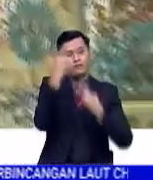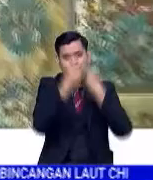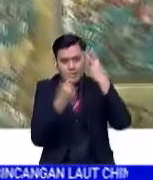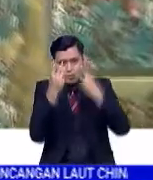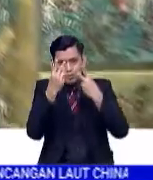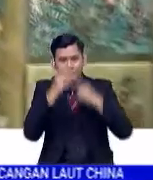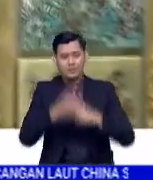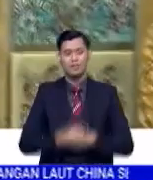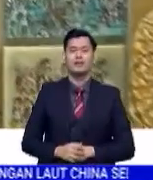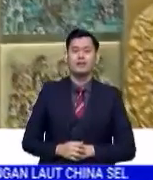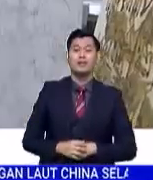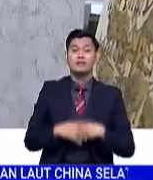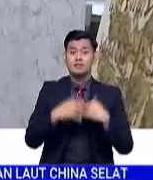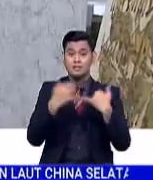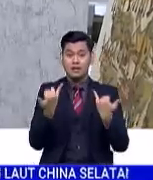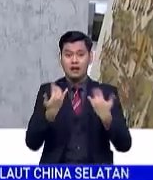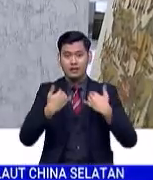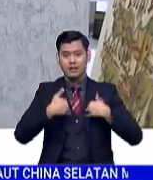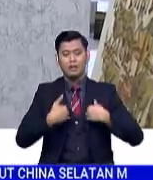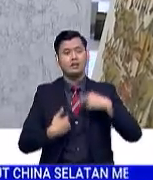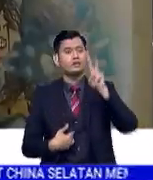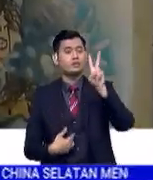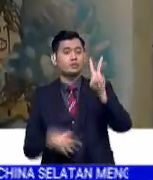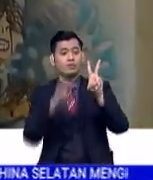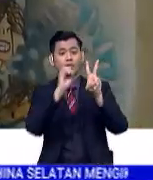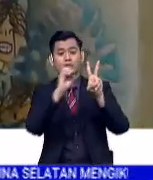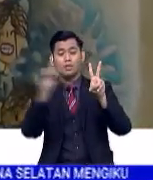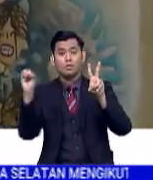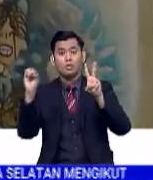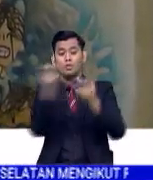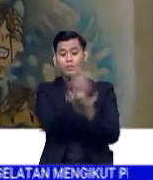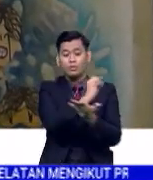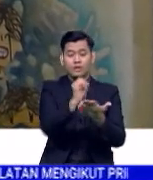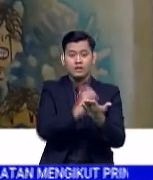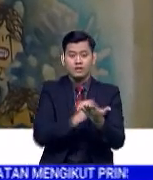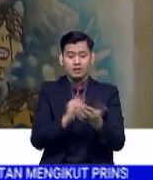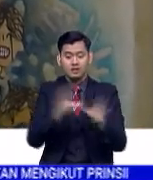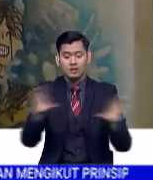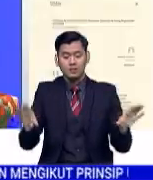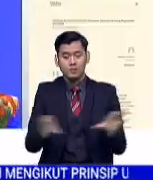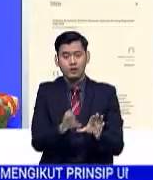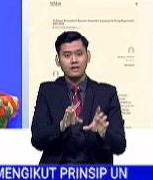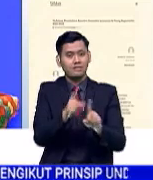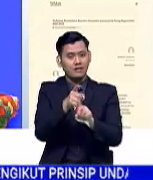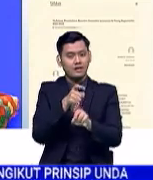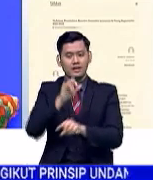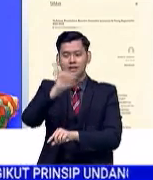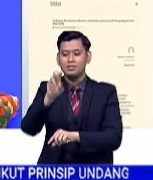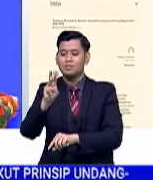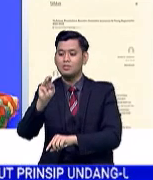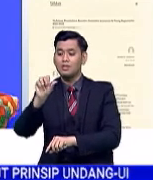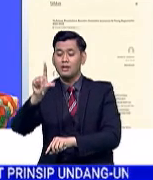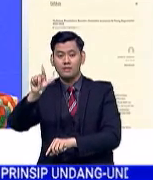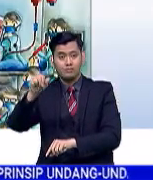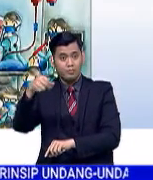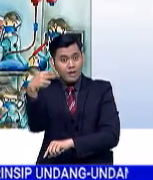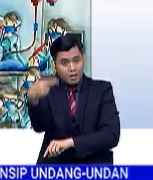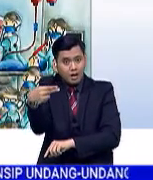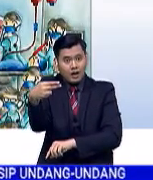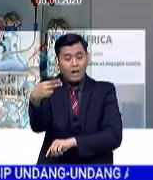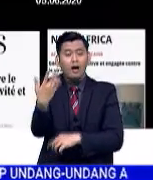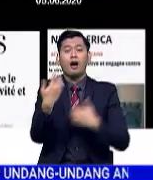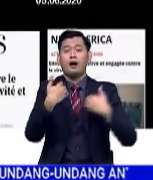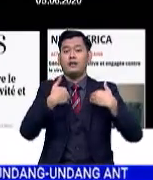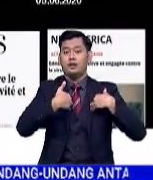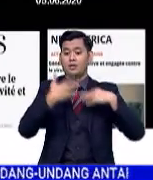Setakat ini, lebih 200 lukisan kanvas dihasilkan Art Jamila. Sebahagiannya menerima